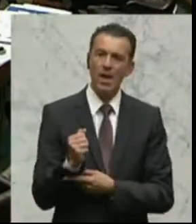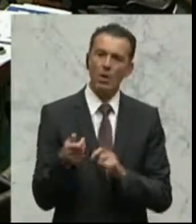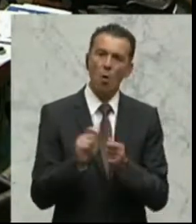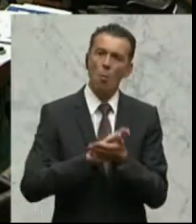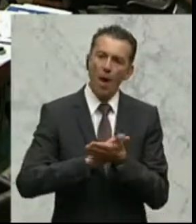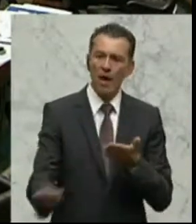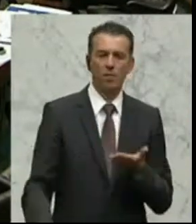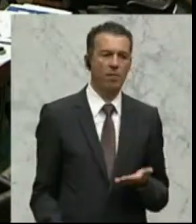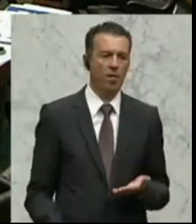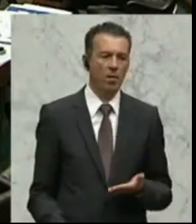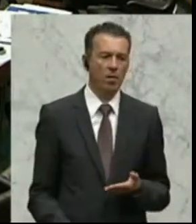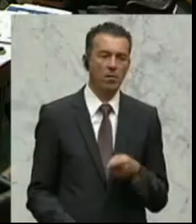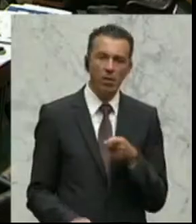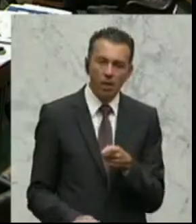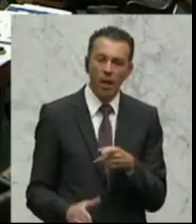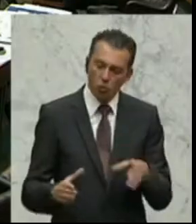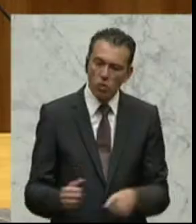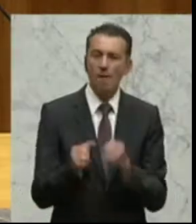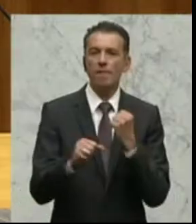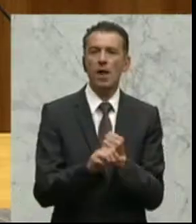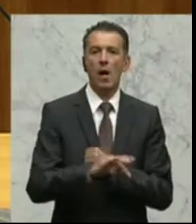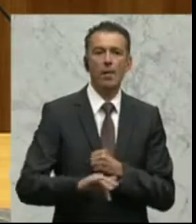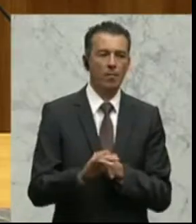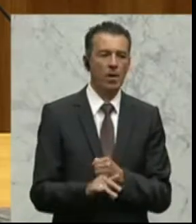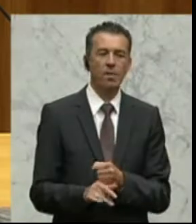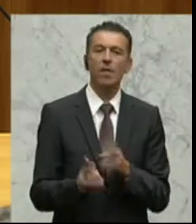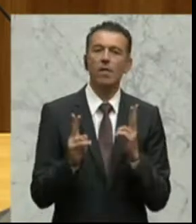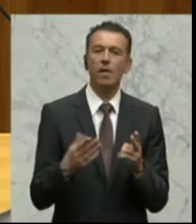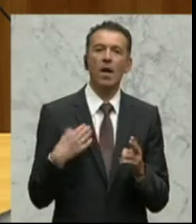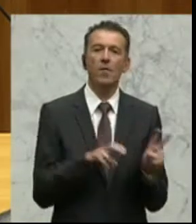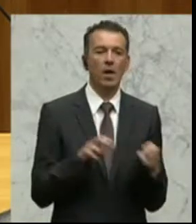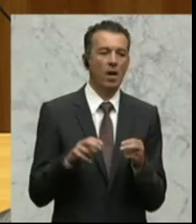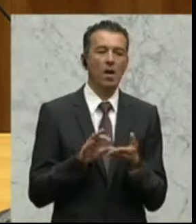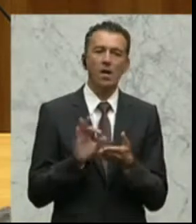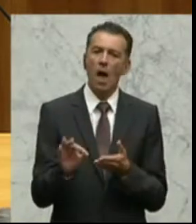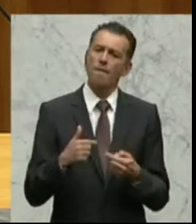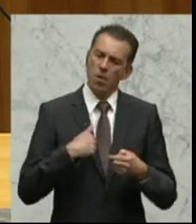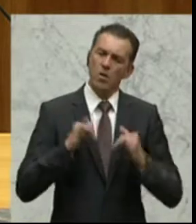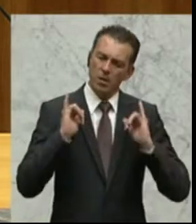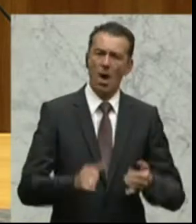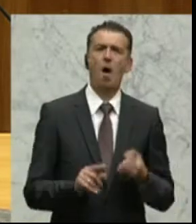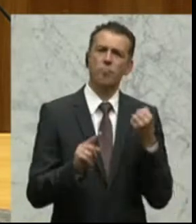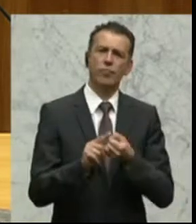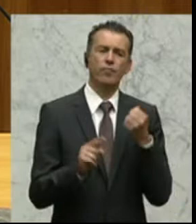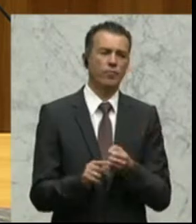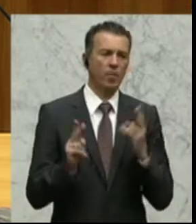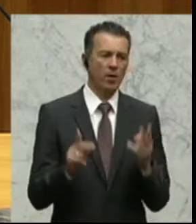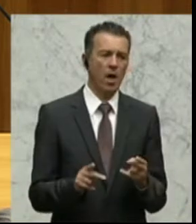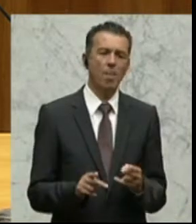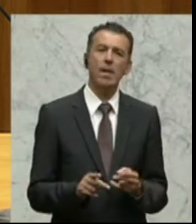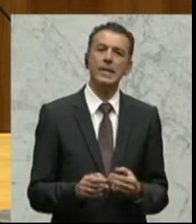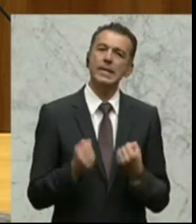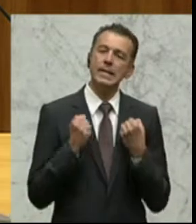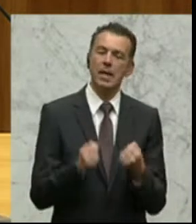schafft nämlich wirklich Arbeitsplätze. Und das können Sie mir wieder zitieren. Dafür bin ich und dafür werde ich eintreten. Da können Sie sich darauf gefasst machen,